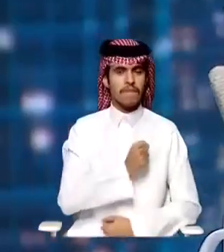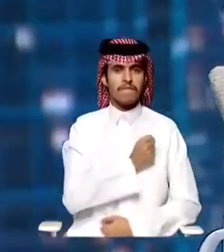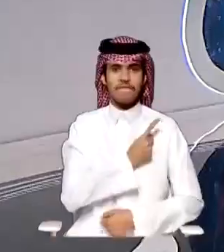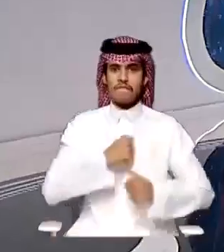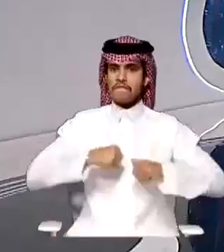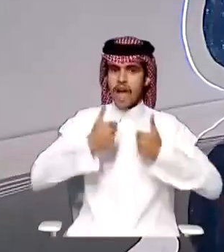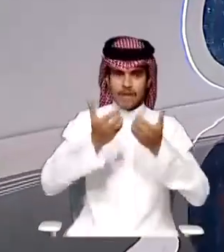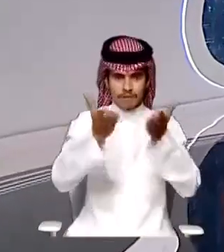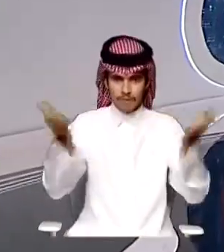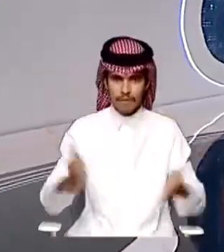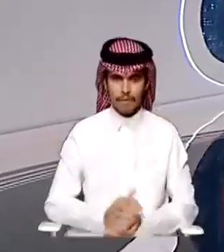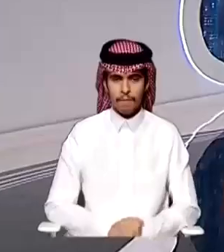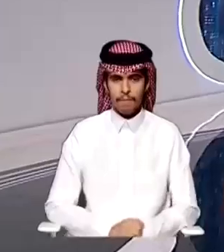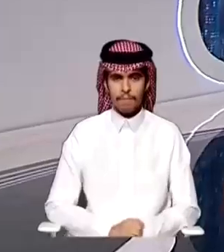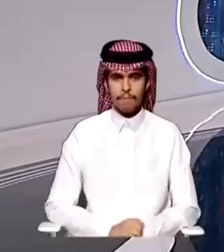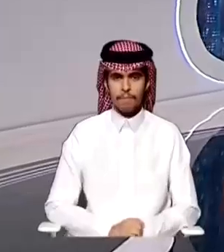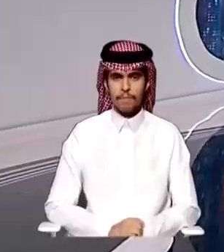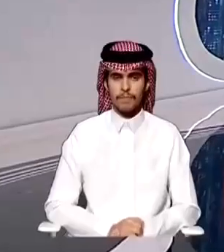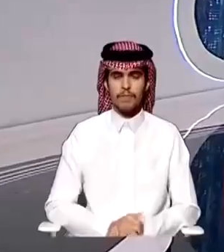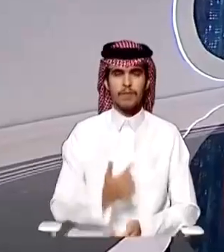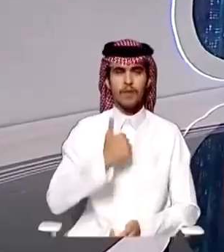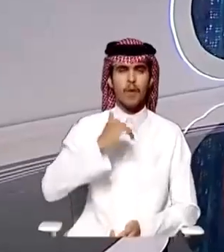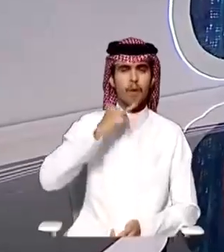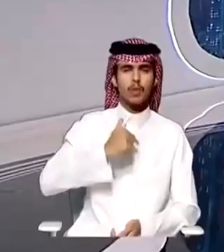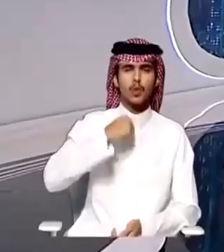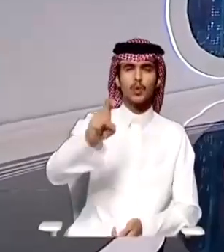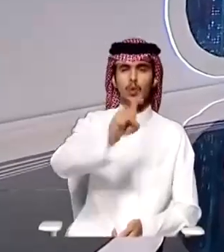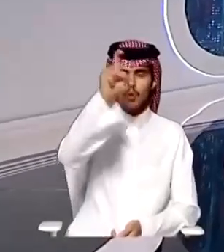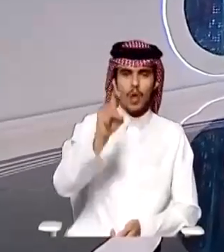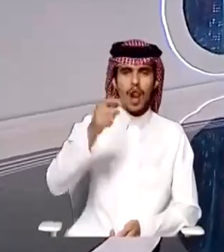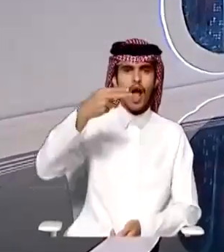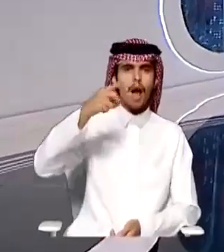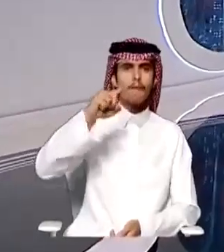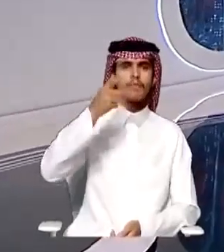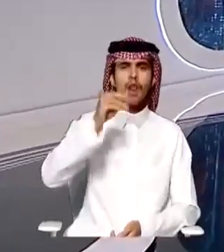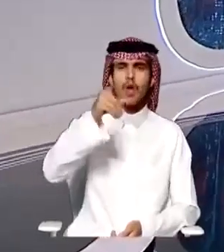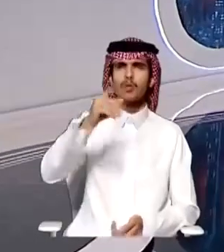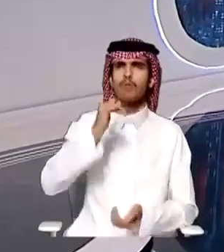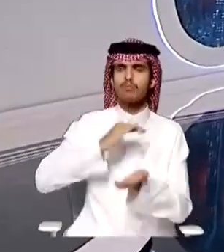شباب طيب ودي اسال عبد الله ش يحتاج الاصم في بيئه